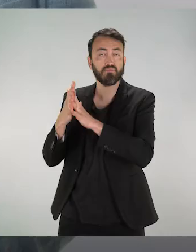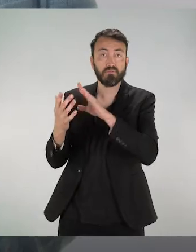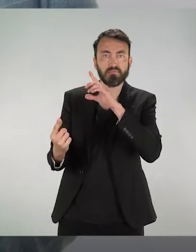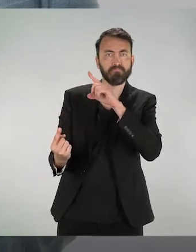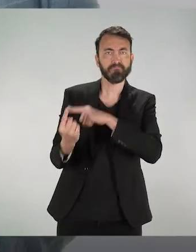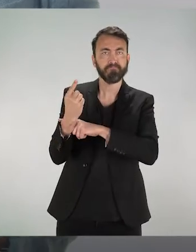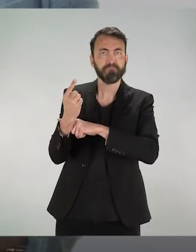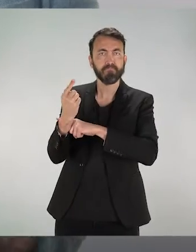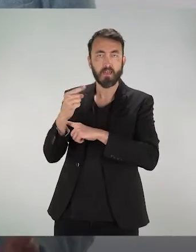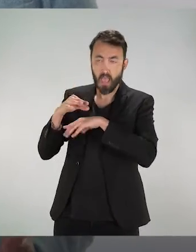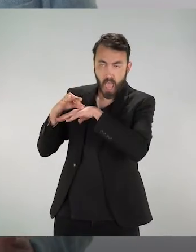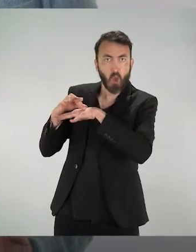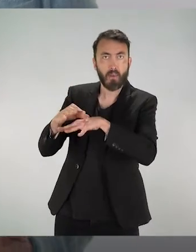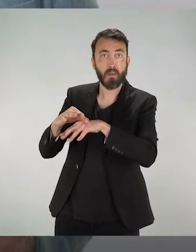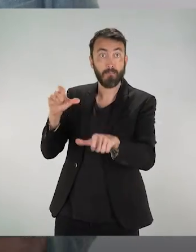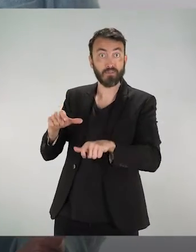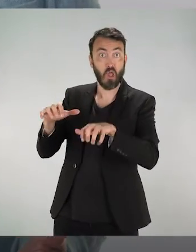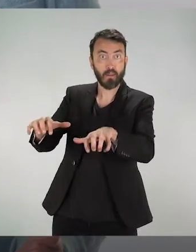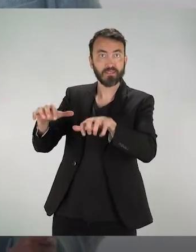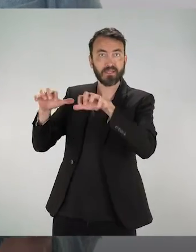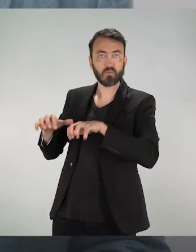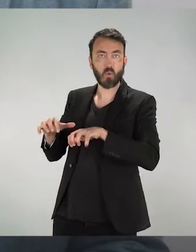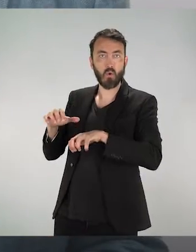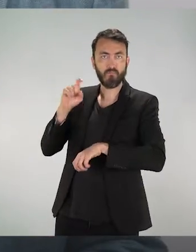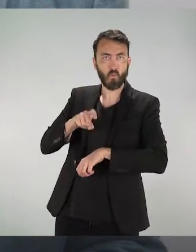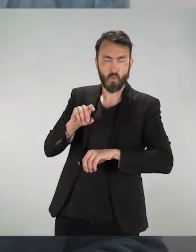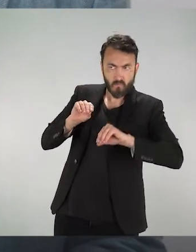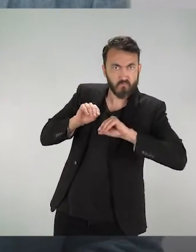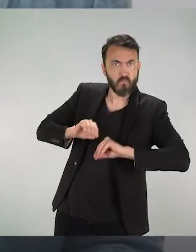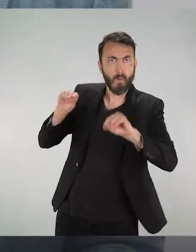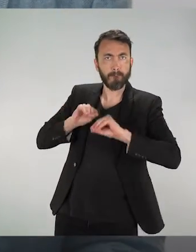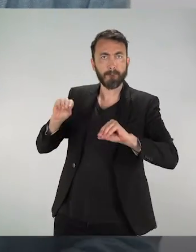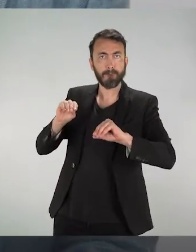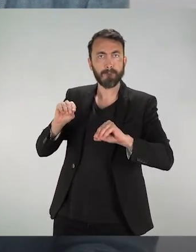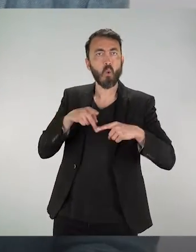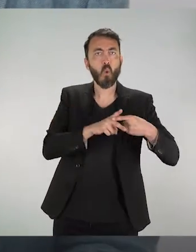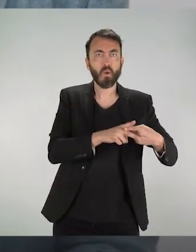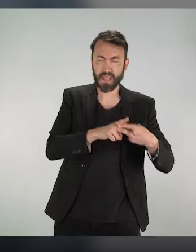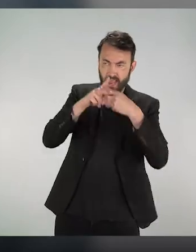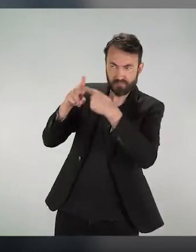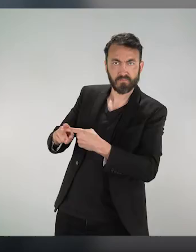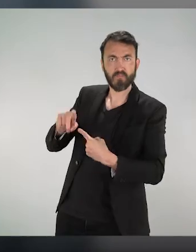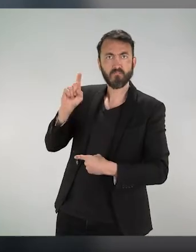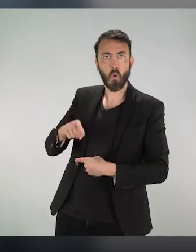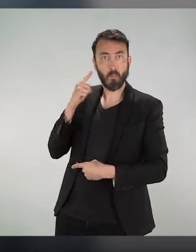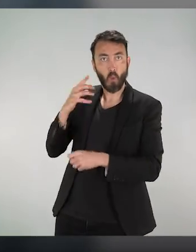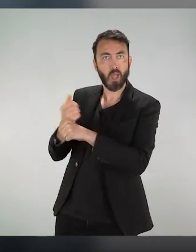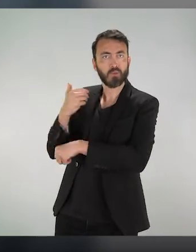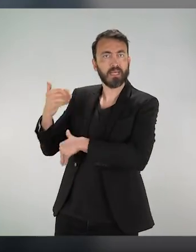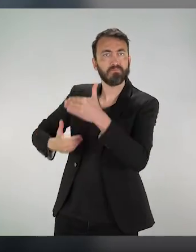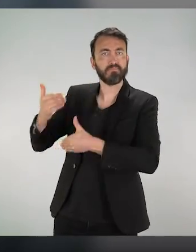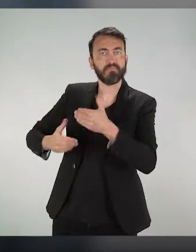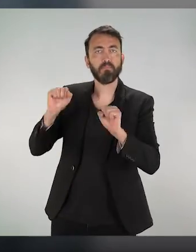leur disposition des outils nécessaires pour y parvenir, par exemple la charte d'accessibilité.